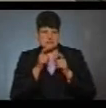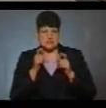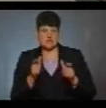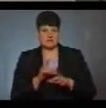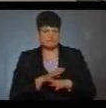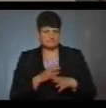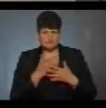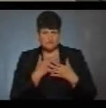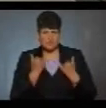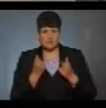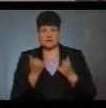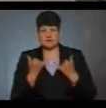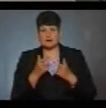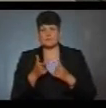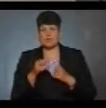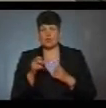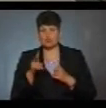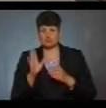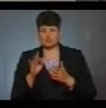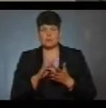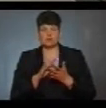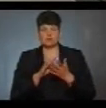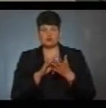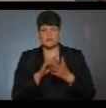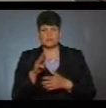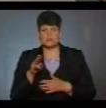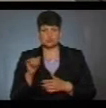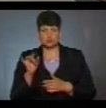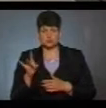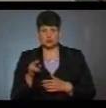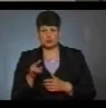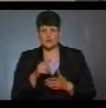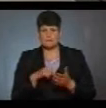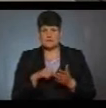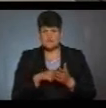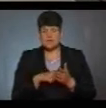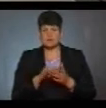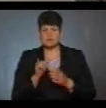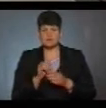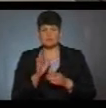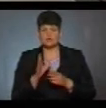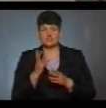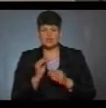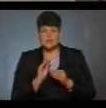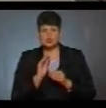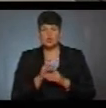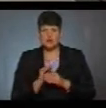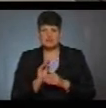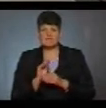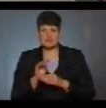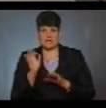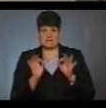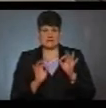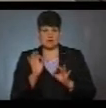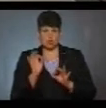вони зараз будуть подорожувати туром по містах, так, тобто на чолі своїм лідером, і, звичайно, що це буде ще додавати певних відсотків. Я